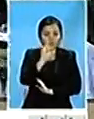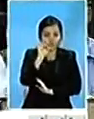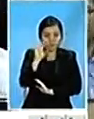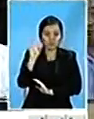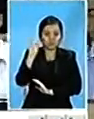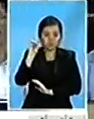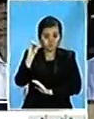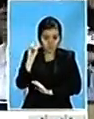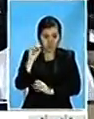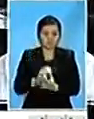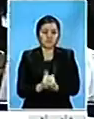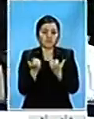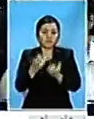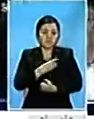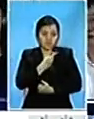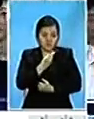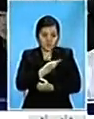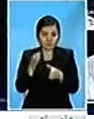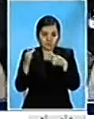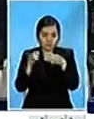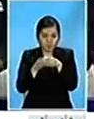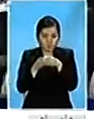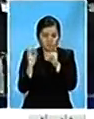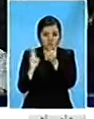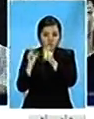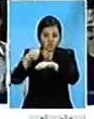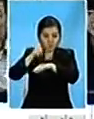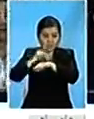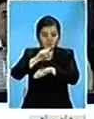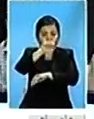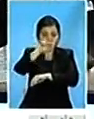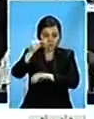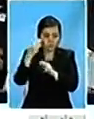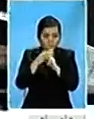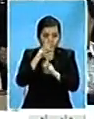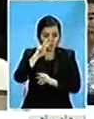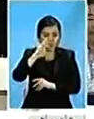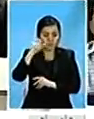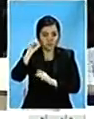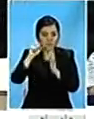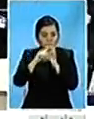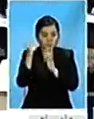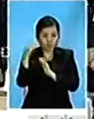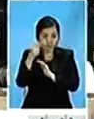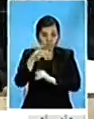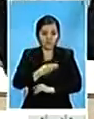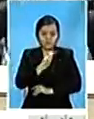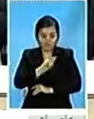คณะของทีมงานท่านรองประธานสภาผู้แทนราษฎรครับท่านวิสุทธิ์ชัยนรุณนะครับด้วยความ